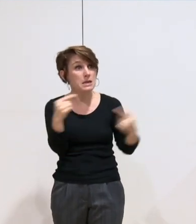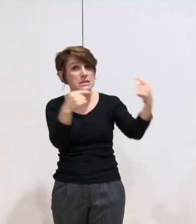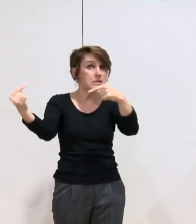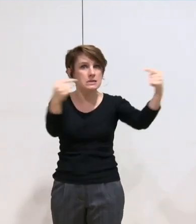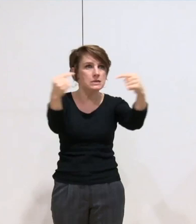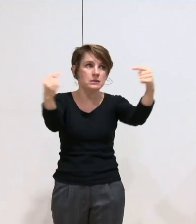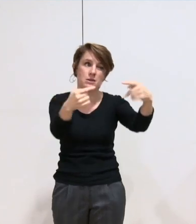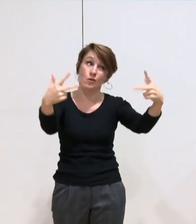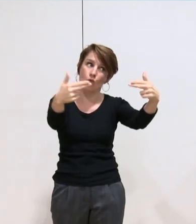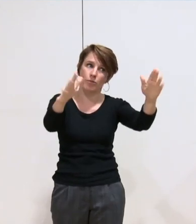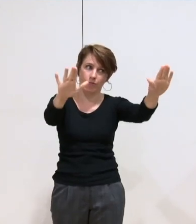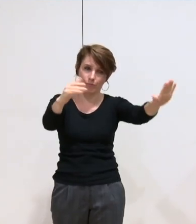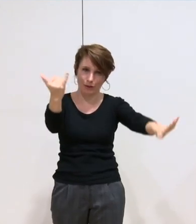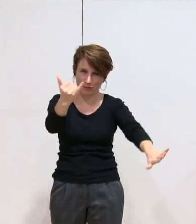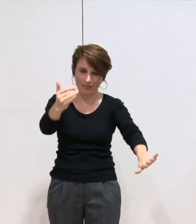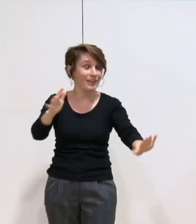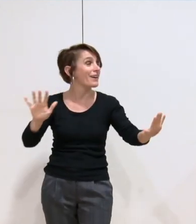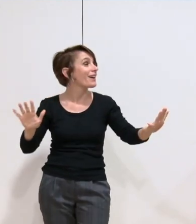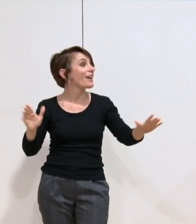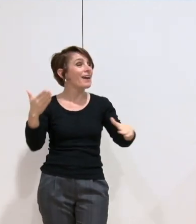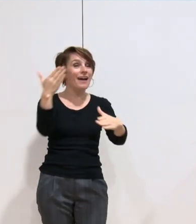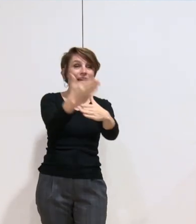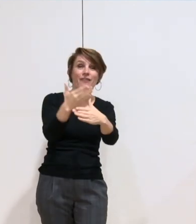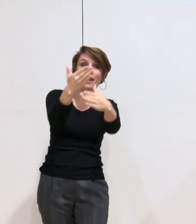Allez, donc s'il n'y a plus d'intervention...